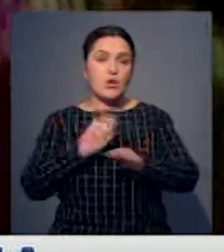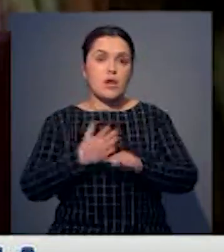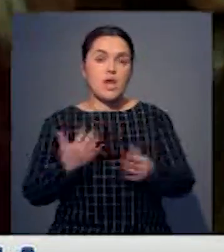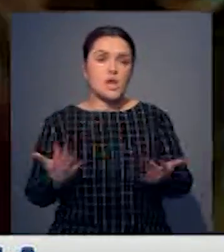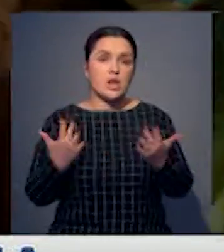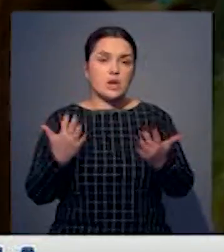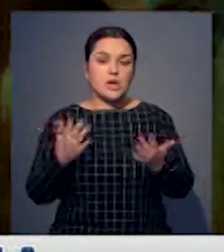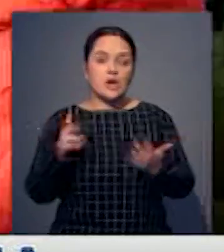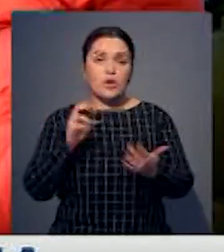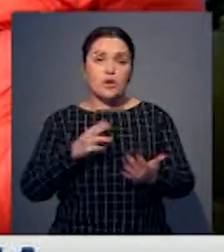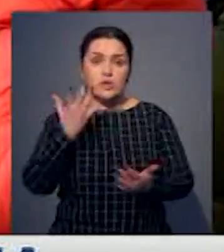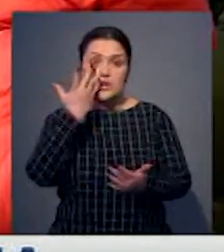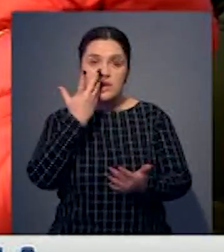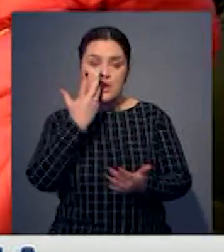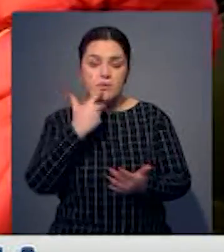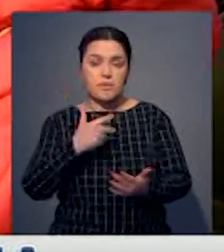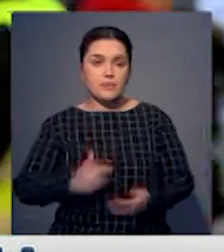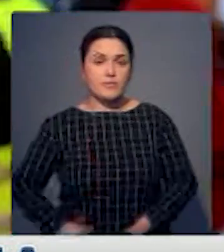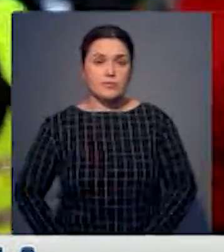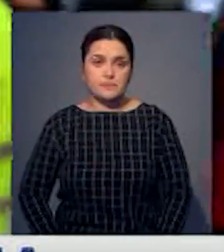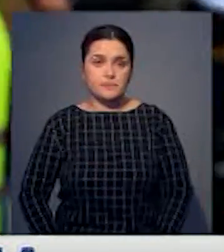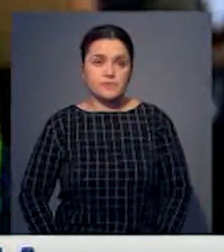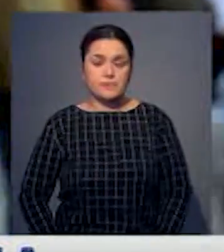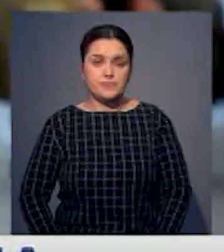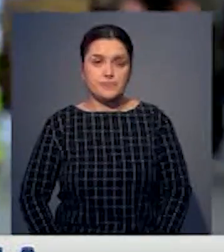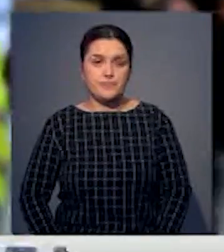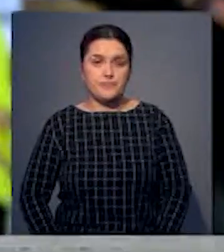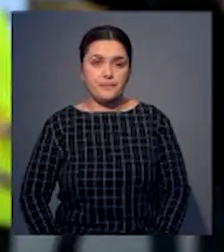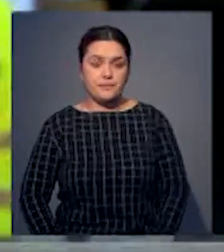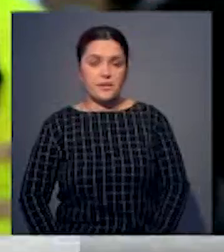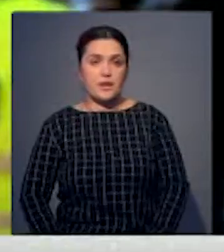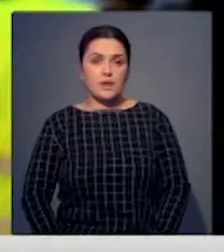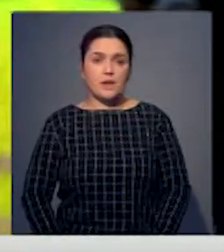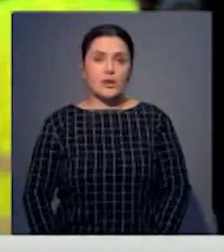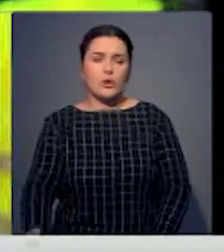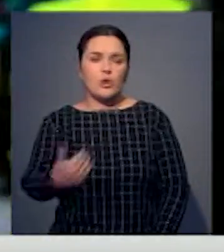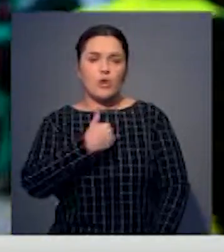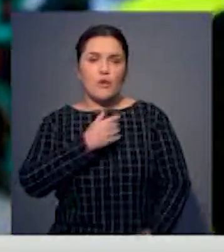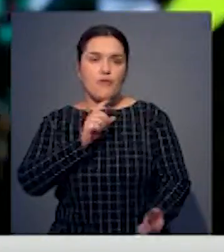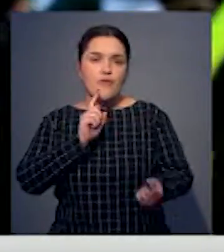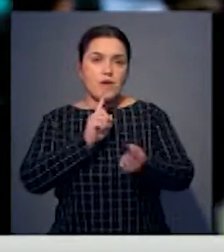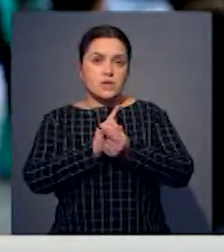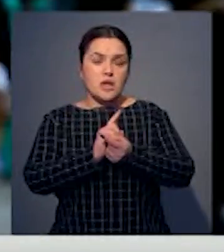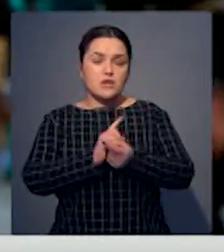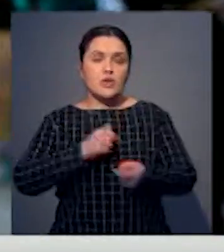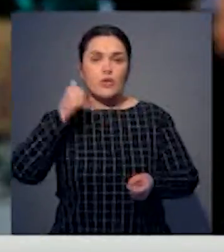лед». Организовал его Леонард Григорьев. В первую очередь, чтобы встретить ярко и красочно, эмоционально